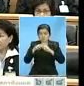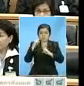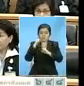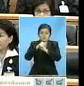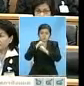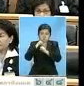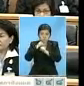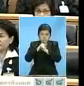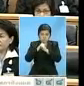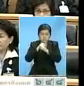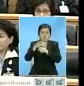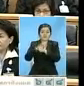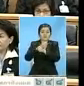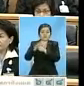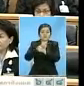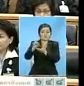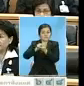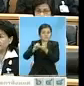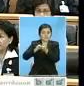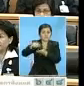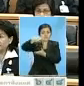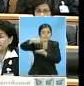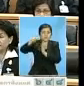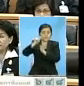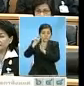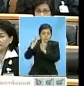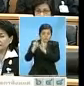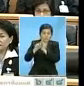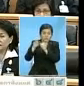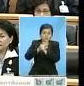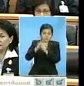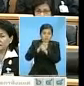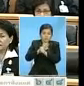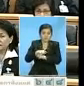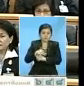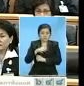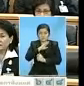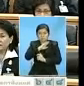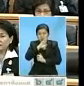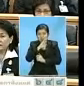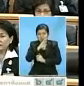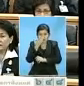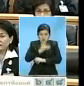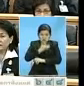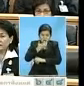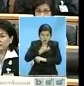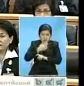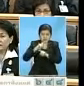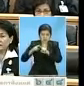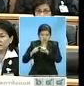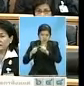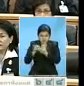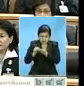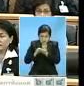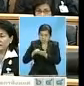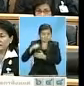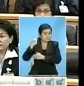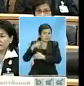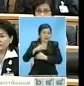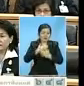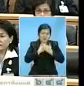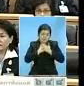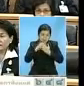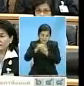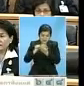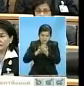โต่งไปด้านใดด้านหนึ่งต้องร่างโดยปราศจากอคติทั้งสิ้นไม่ว่าจะเป็นอคติด้วยความรักไม่ว่าจะเป็น